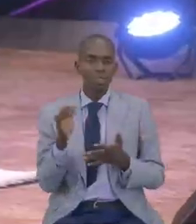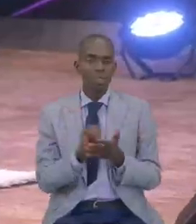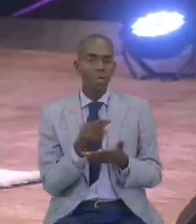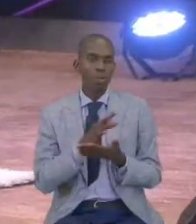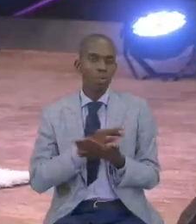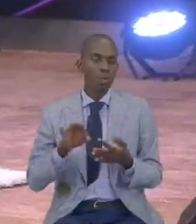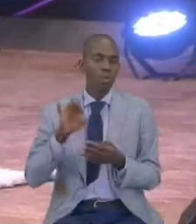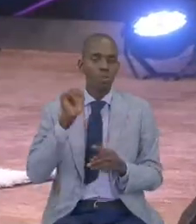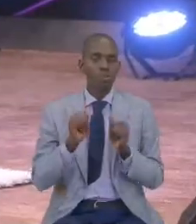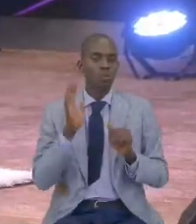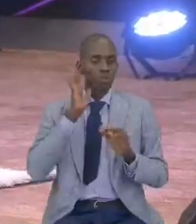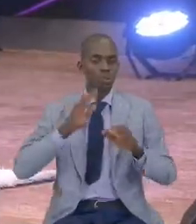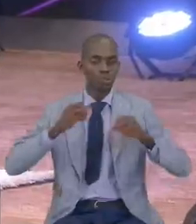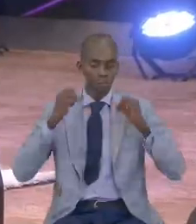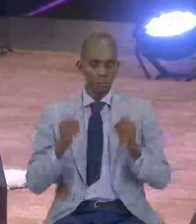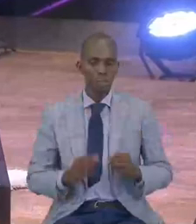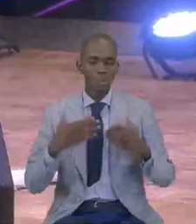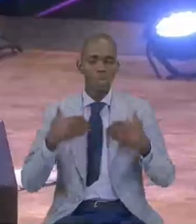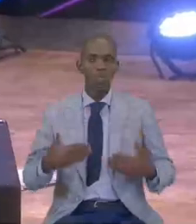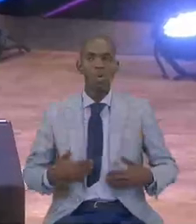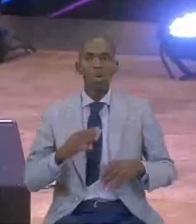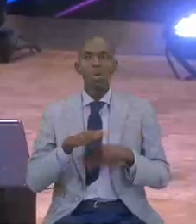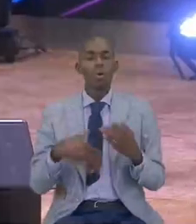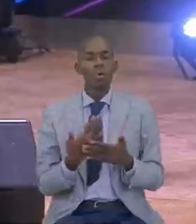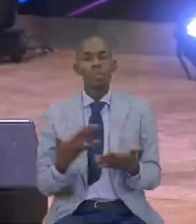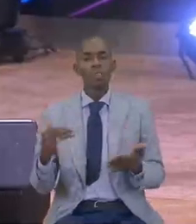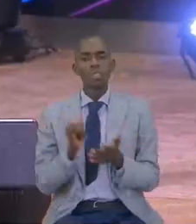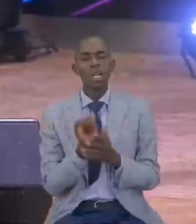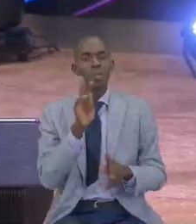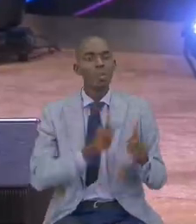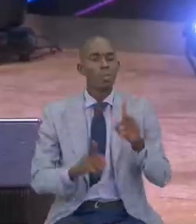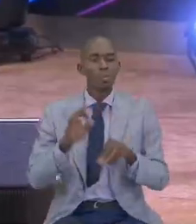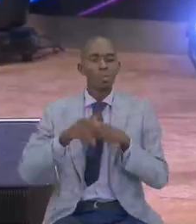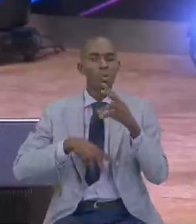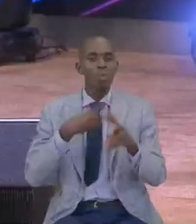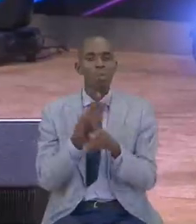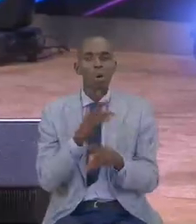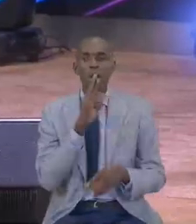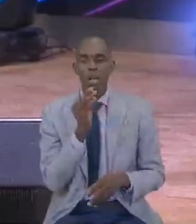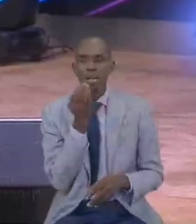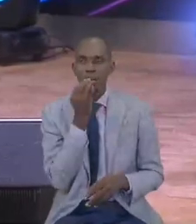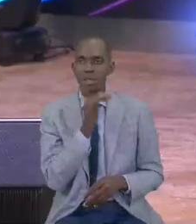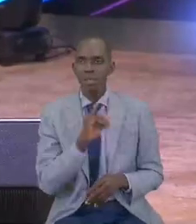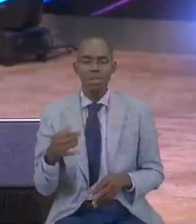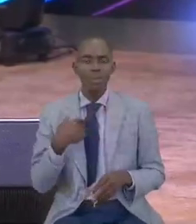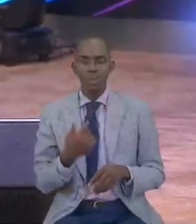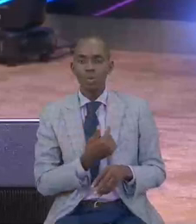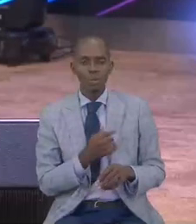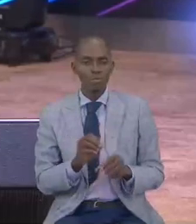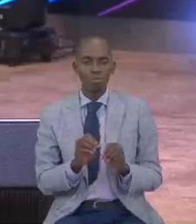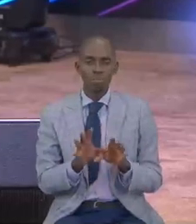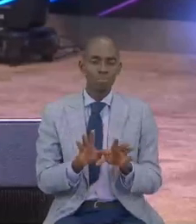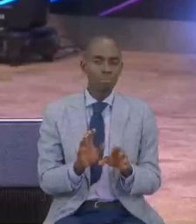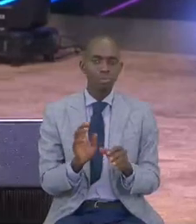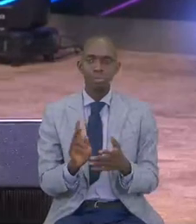ranimer ton corps et toutes les choses que les gens du monde mangent. En réalité, ils frient tout, tous